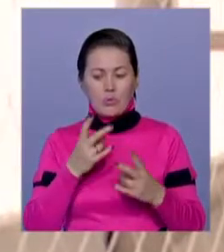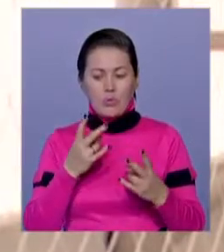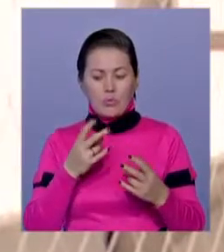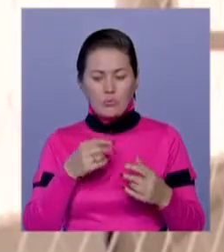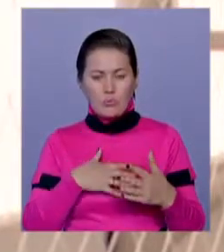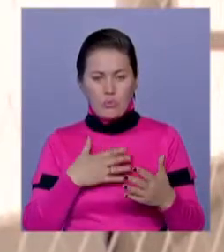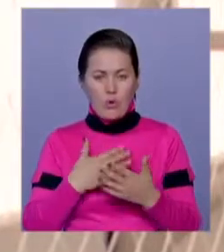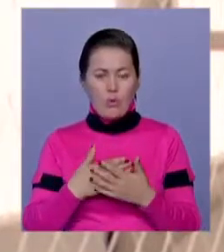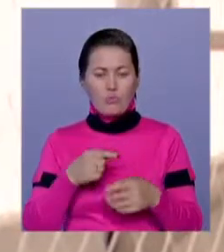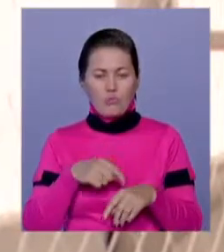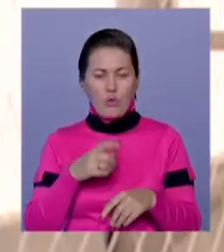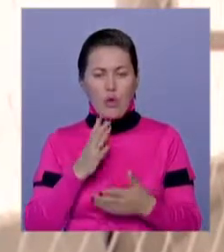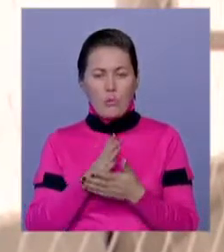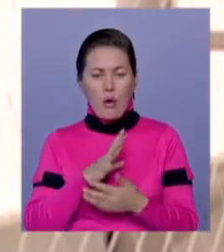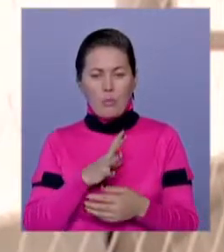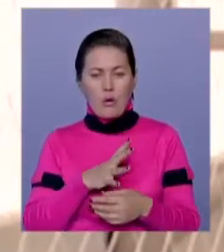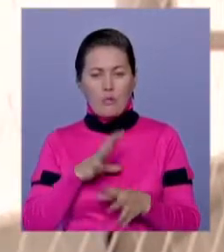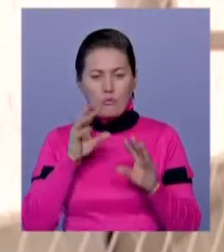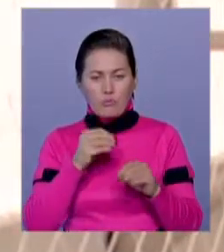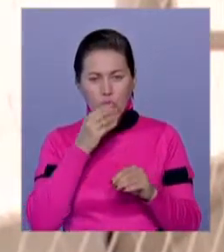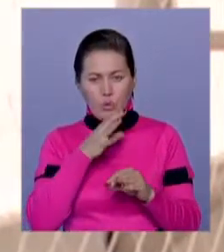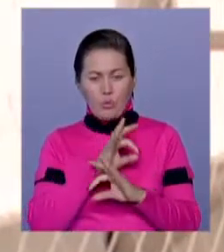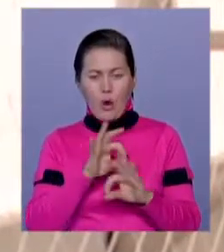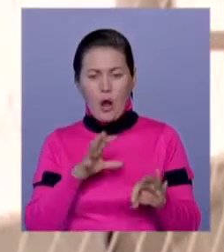тұр. Бәрі жақсы,